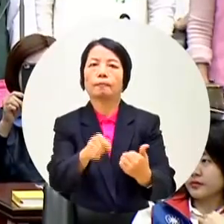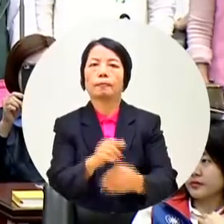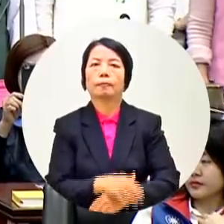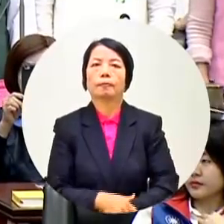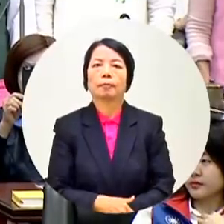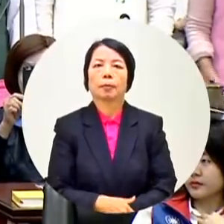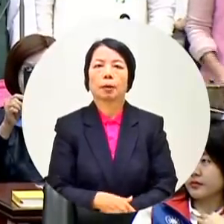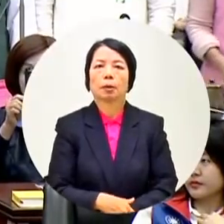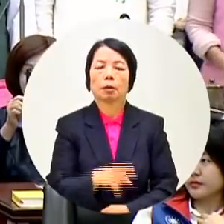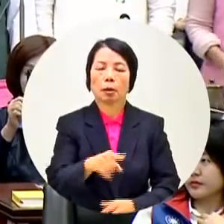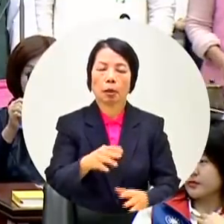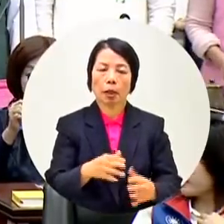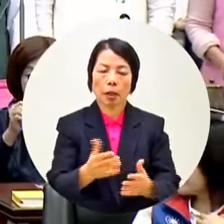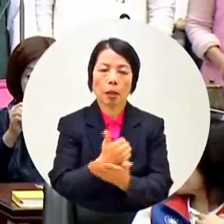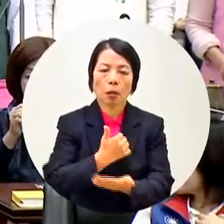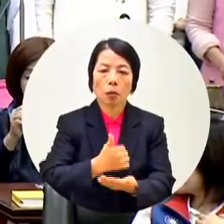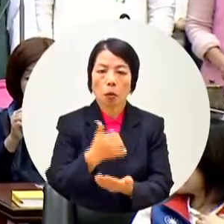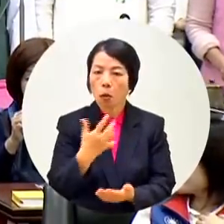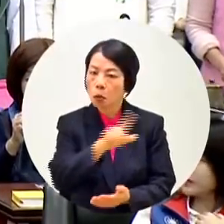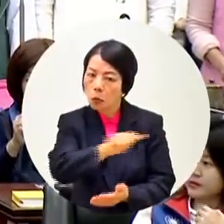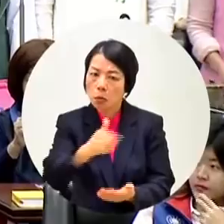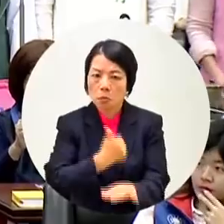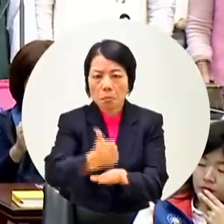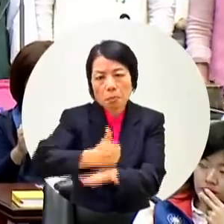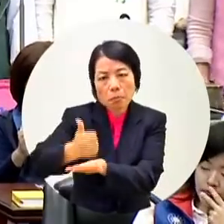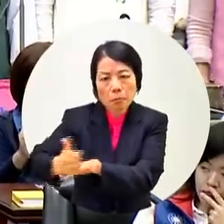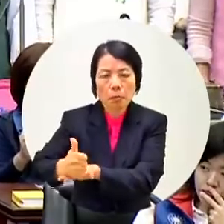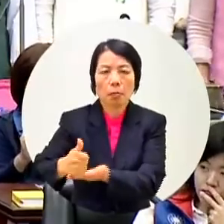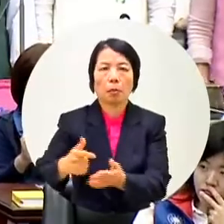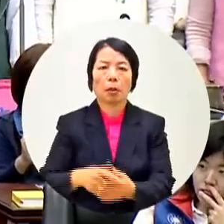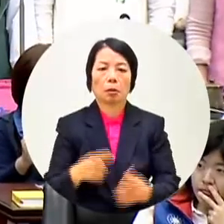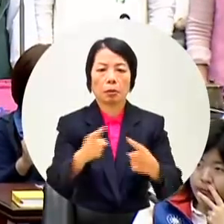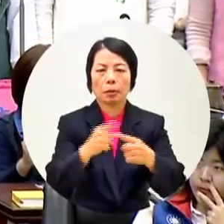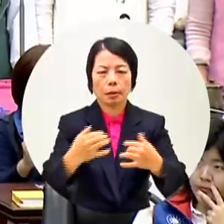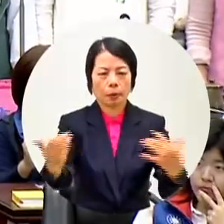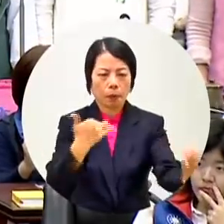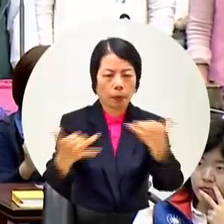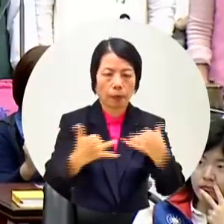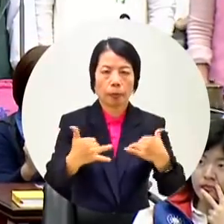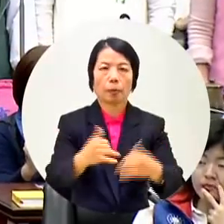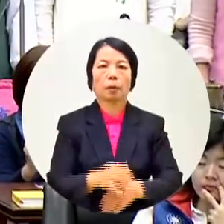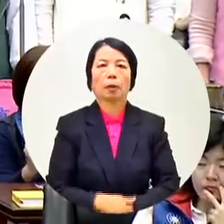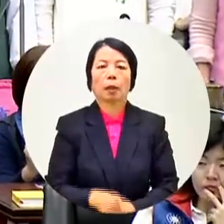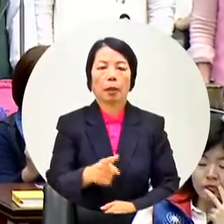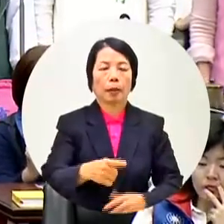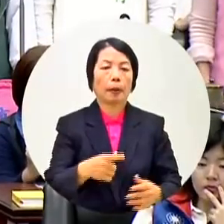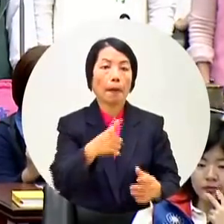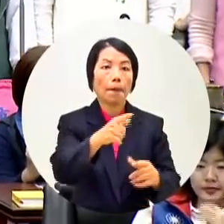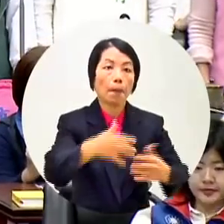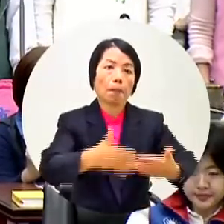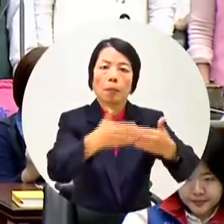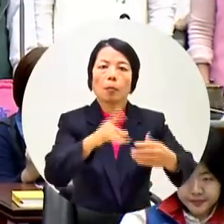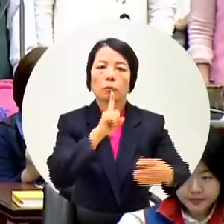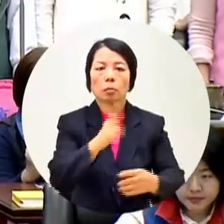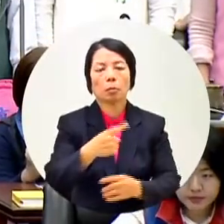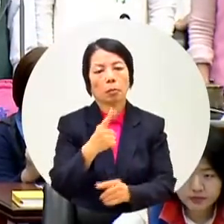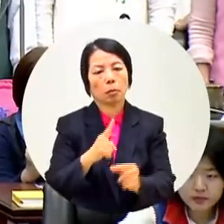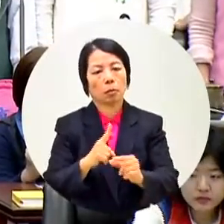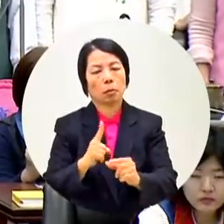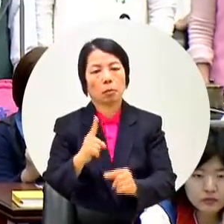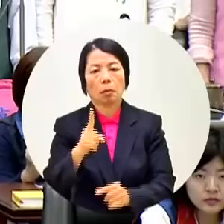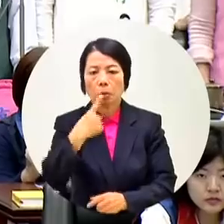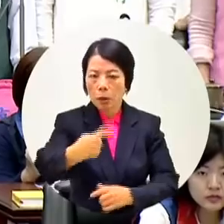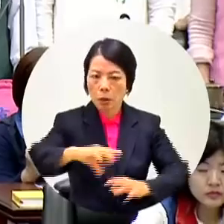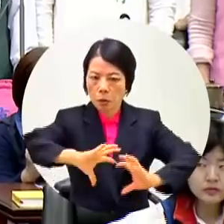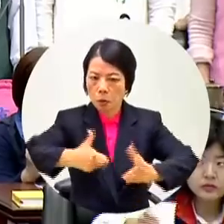要进来，那中北京已经恭喜一国两制一中原则之下，请问市长，你这种一中原则一国两制